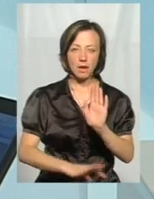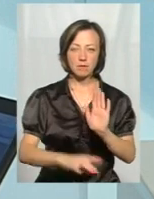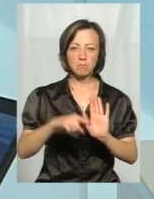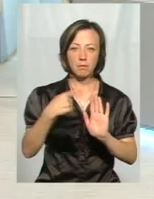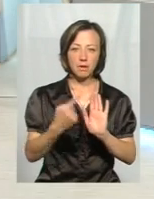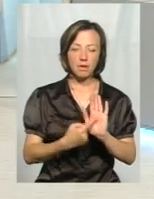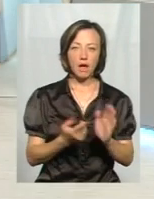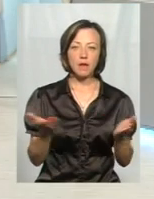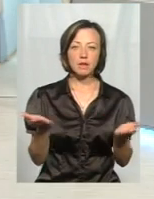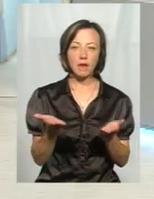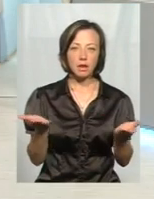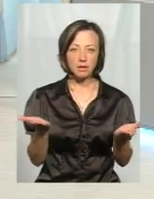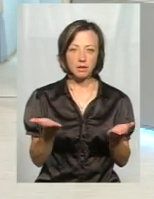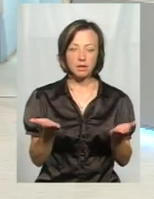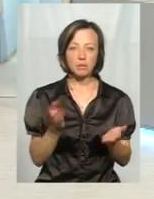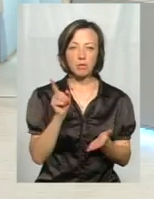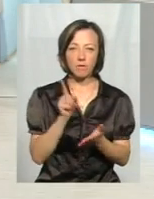питань, які